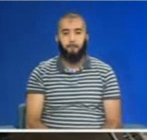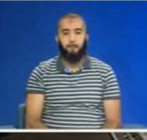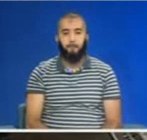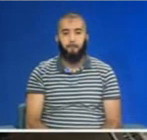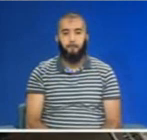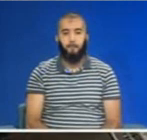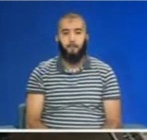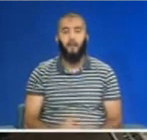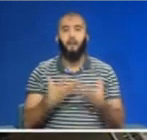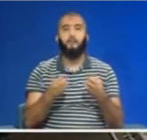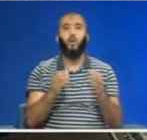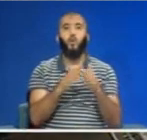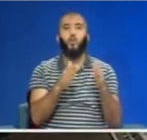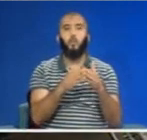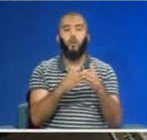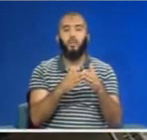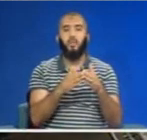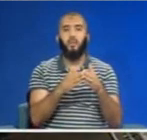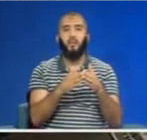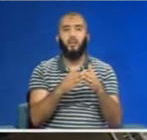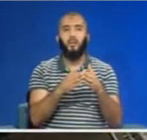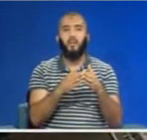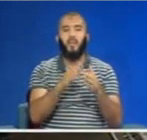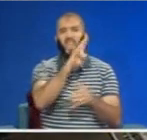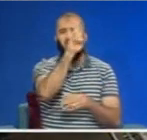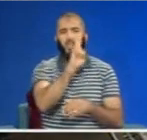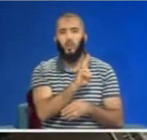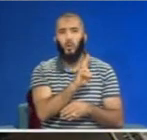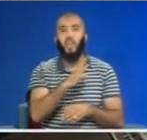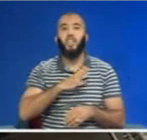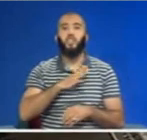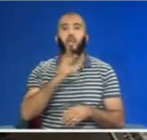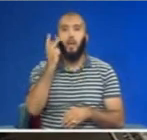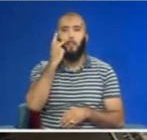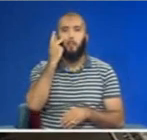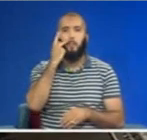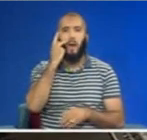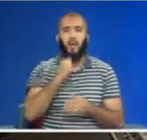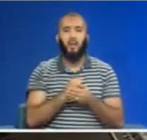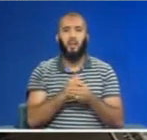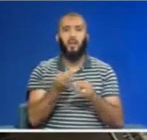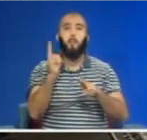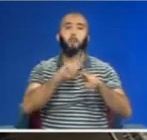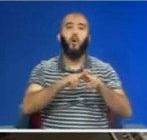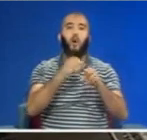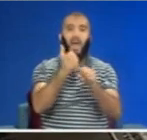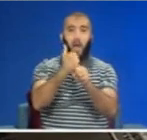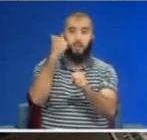نعم. انا حبيت نسقسيكم شنو. تفضل تفضل خويا. انا عندي الاب تاعي توفى العام اللي فات.